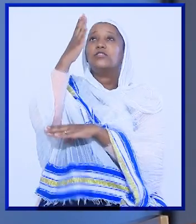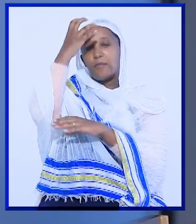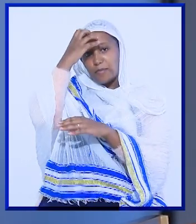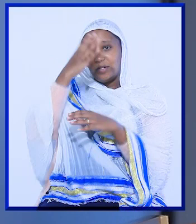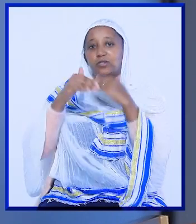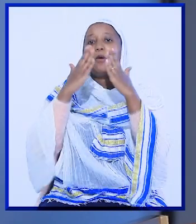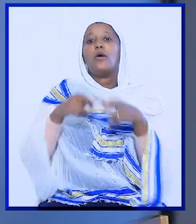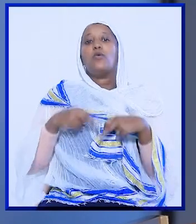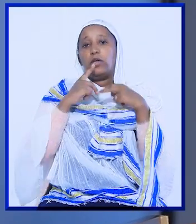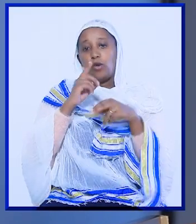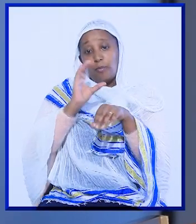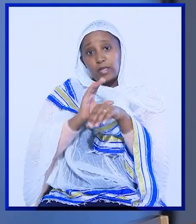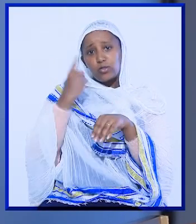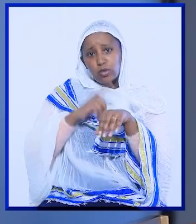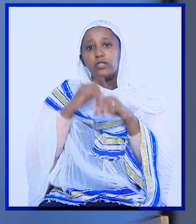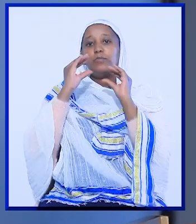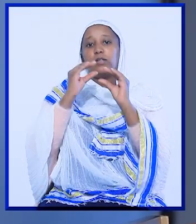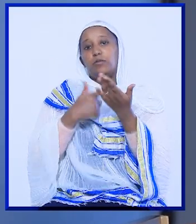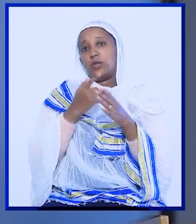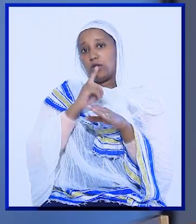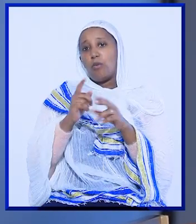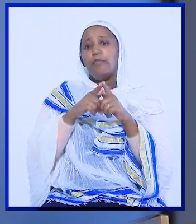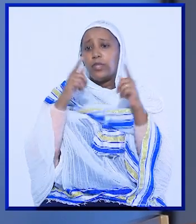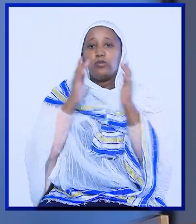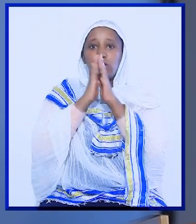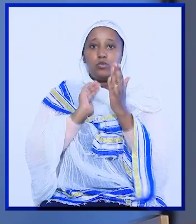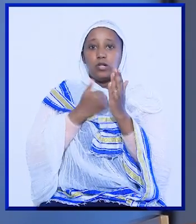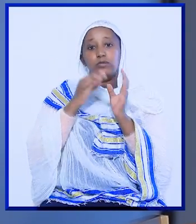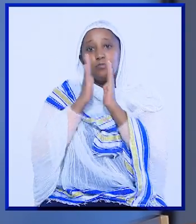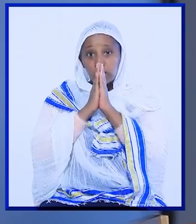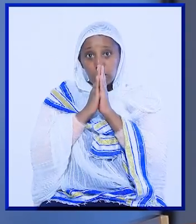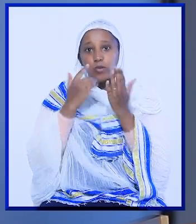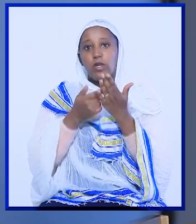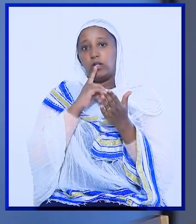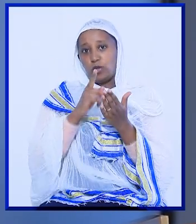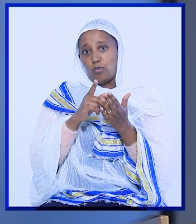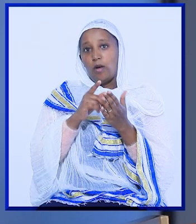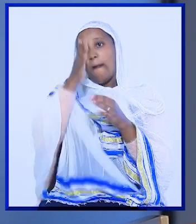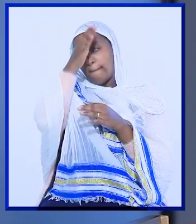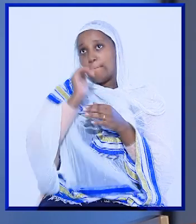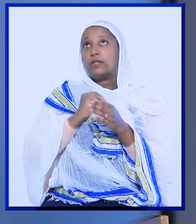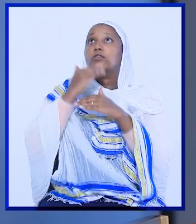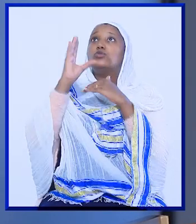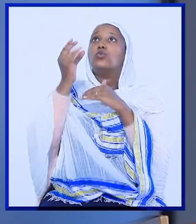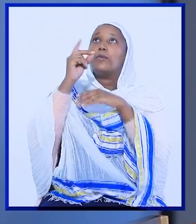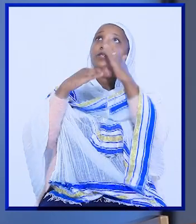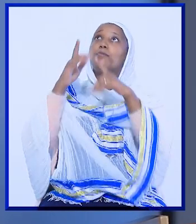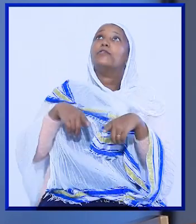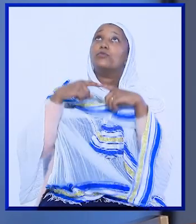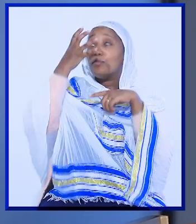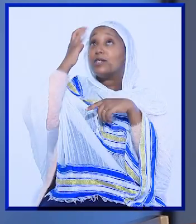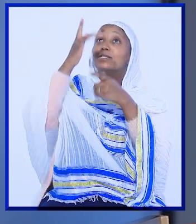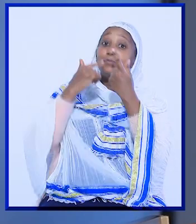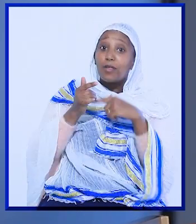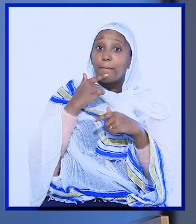የክርስትናው መዳረሻ የእግዚአብሔር መንግስት ነው፣ ሰማያዊ ህይወት ነው። ቤተ ክርስቲያን ሁልጊዜ የምታስተምረው ይህንን ነው። በትልቁም ጸሎታችን የምንጸልየው ይህን ጸሎት ነው።